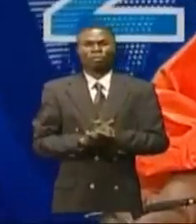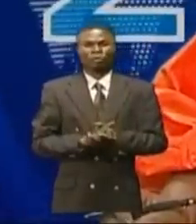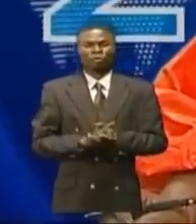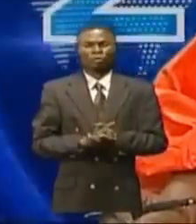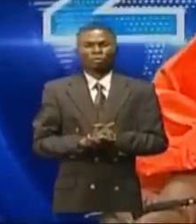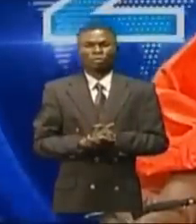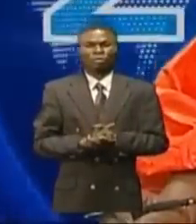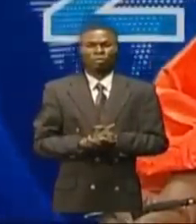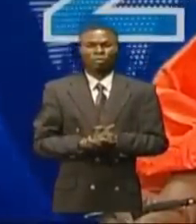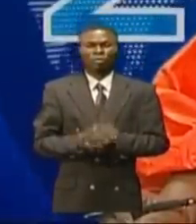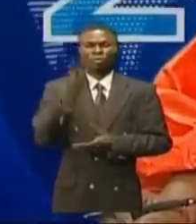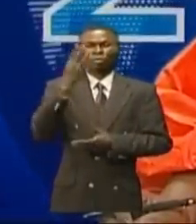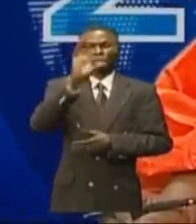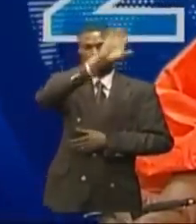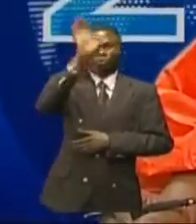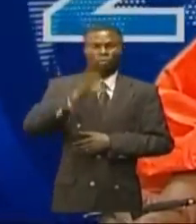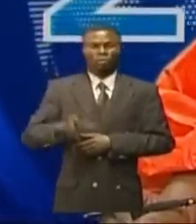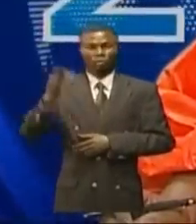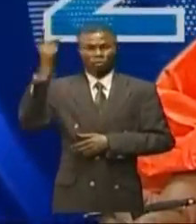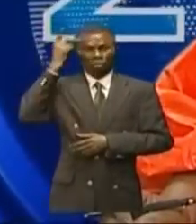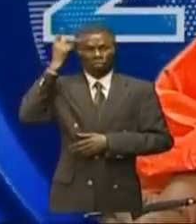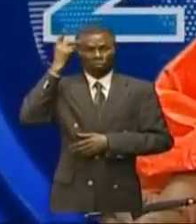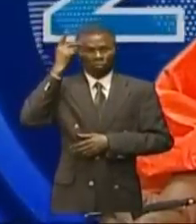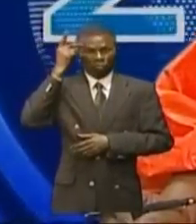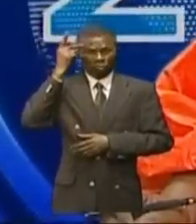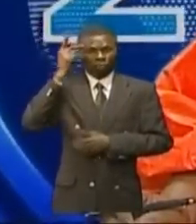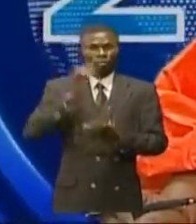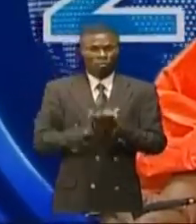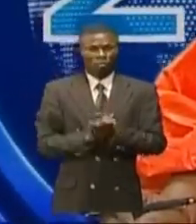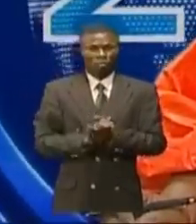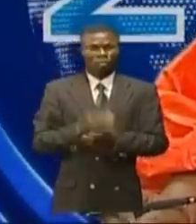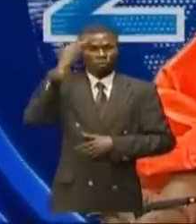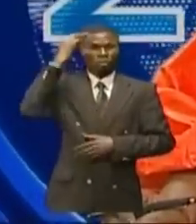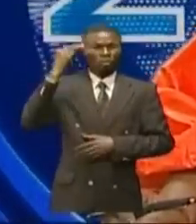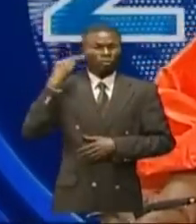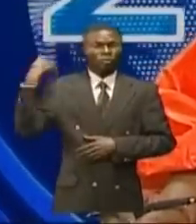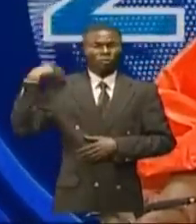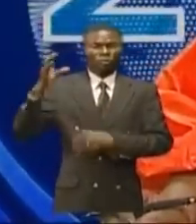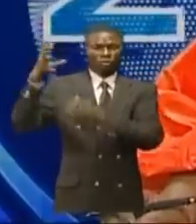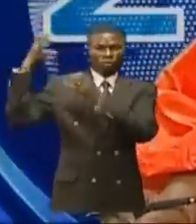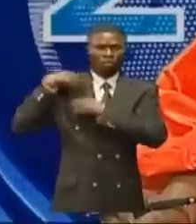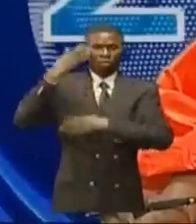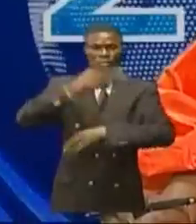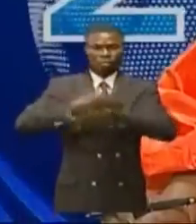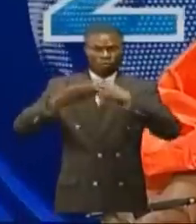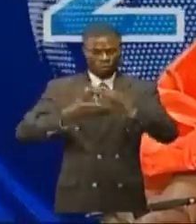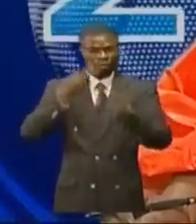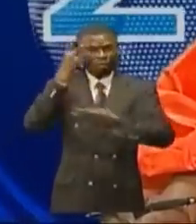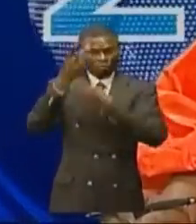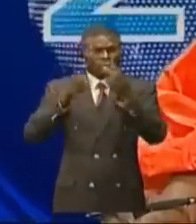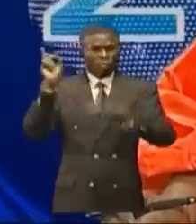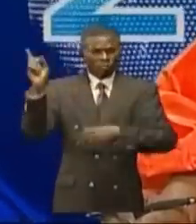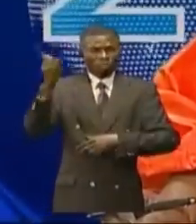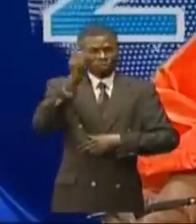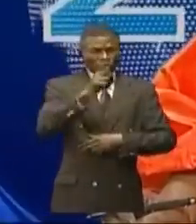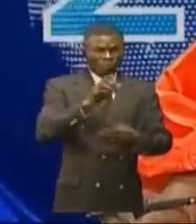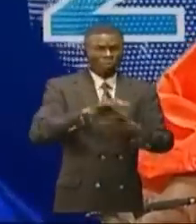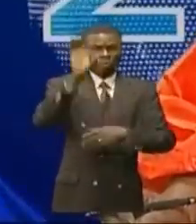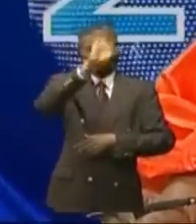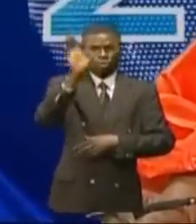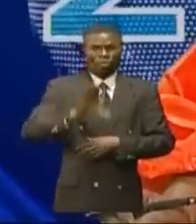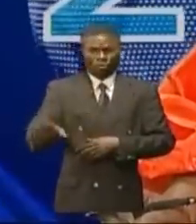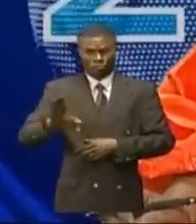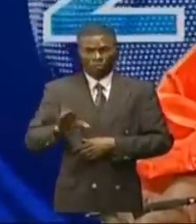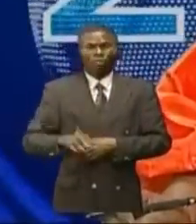L'ivoirie de trois communes de Kinshasa ont reçu la visite du ministre d'État en charge des infrastructures et travaux publics.